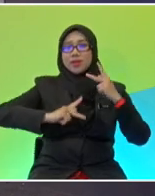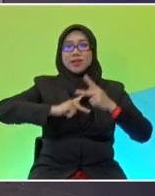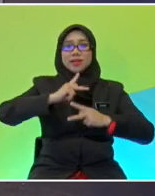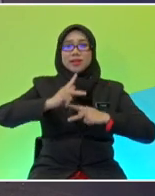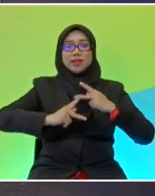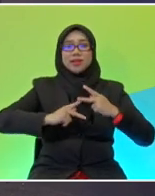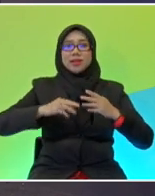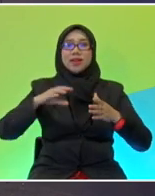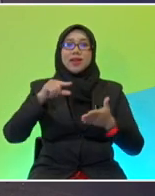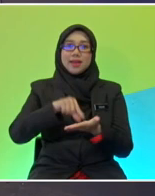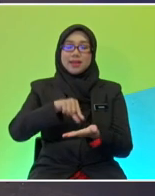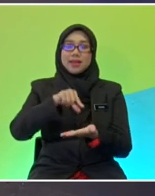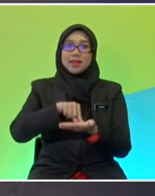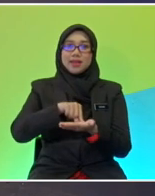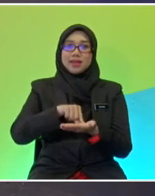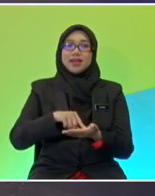ayam